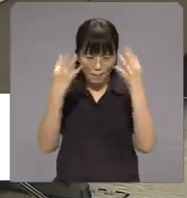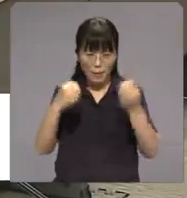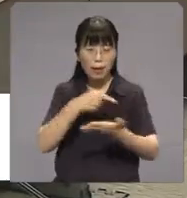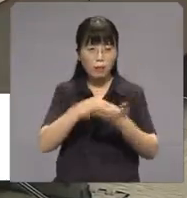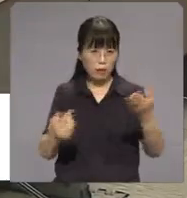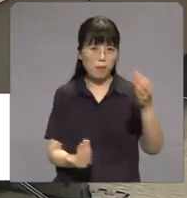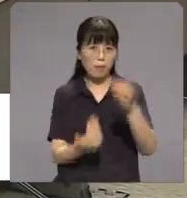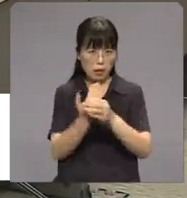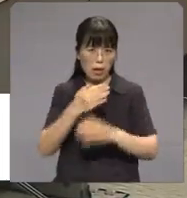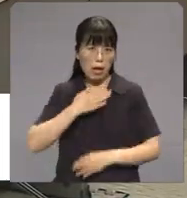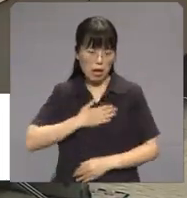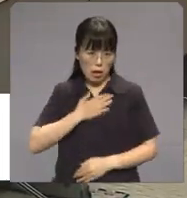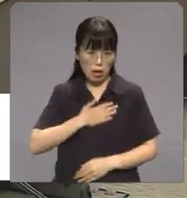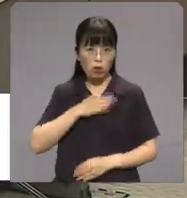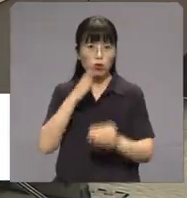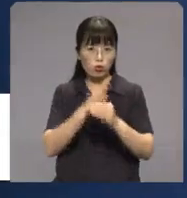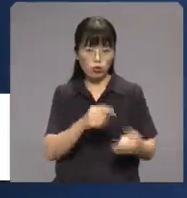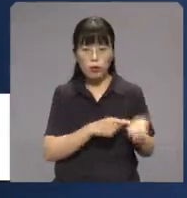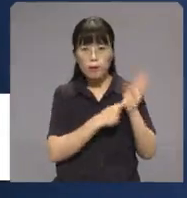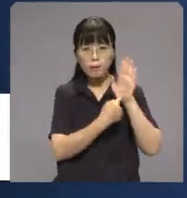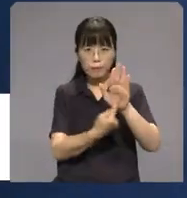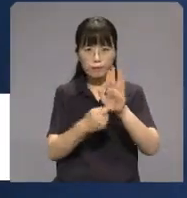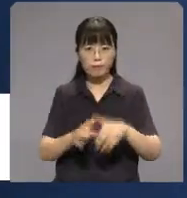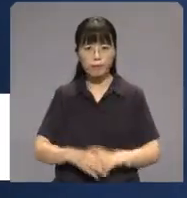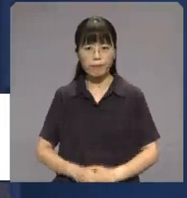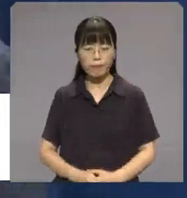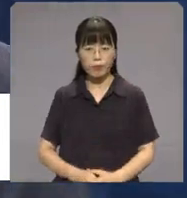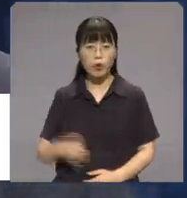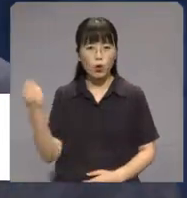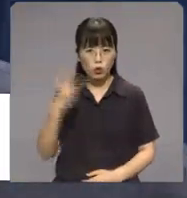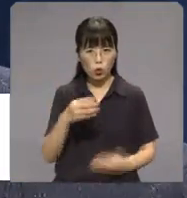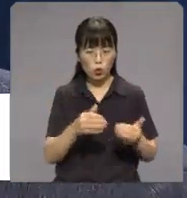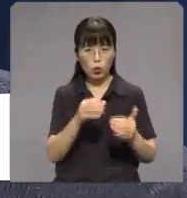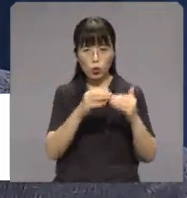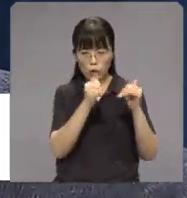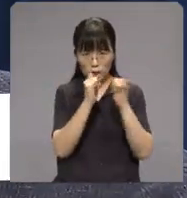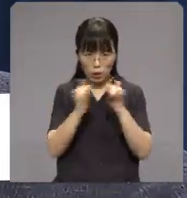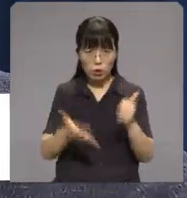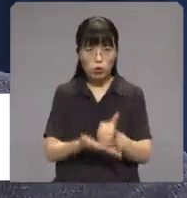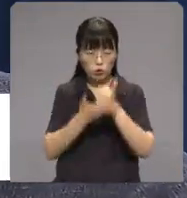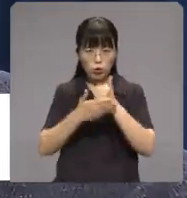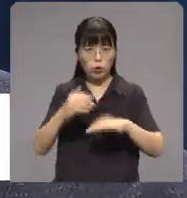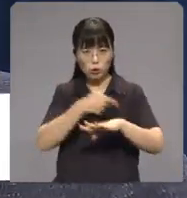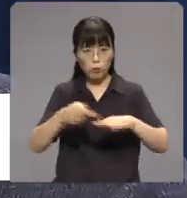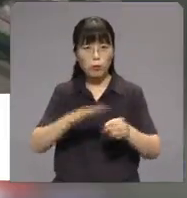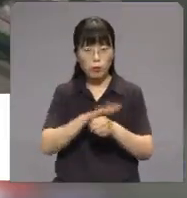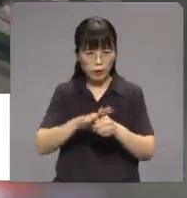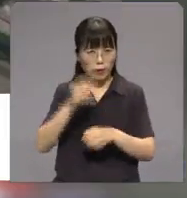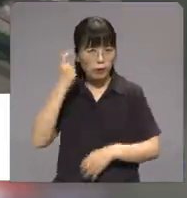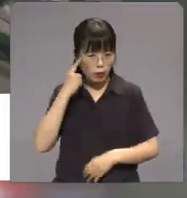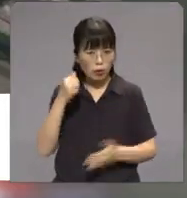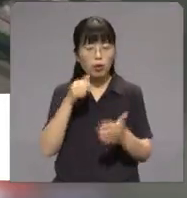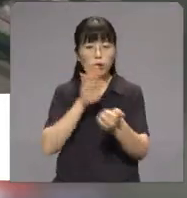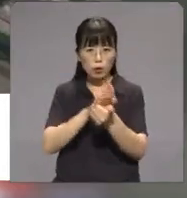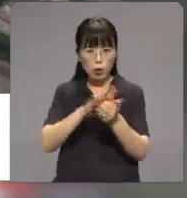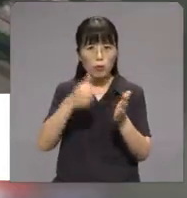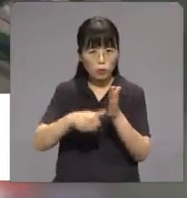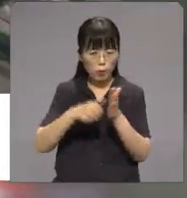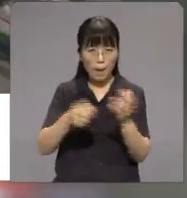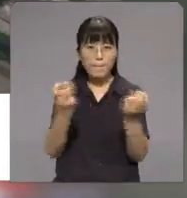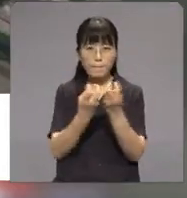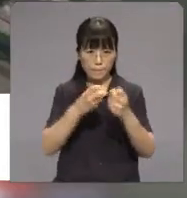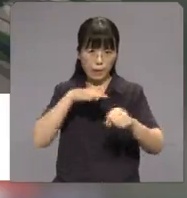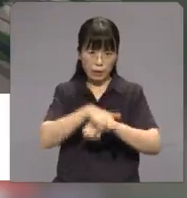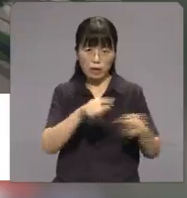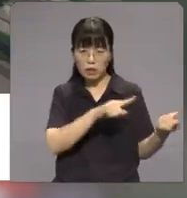피해가 발생한 것으로 알려졌다며 이같이 말했습니다 또 인도주의와 동포의 견제에서 지원 품목 규모 지원 방식